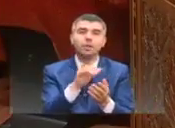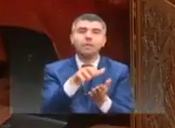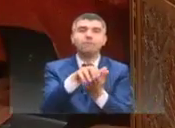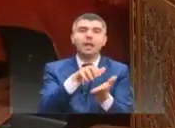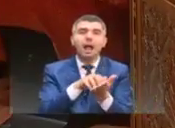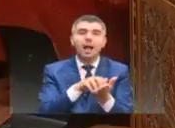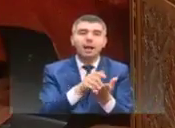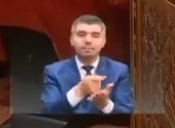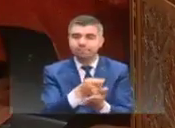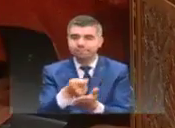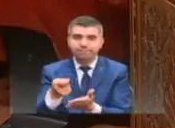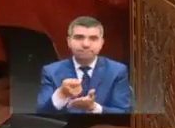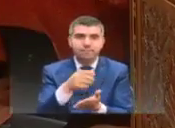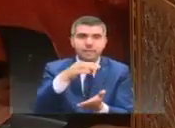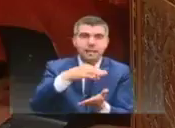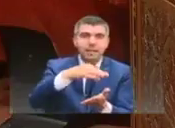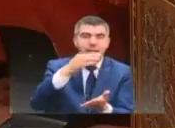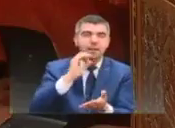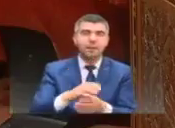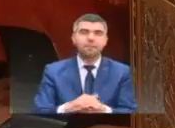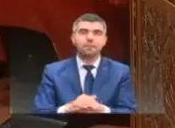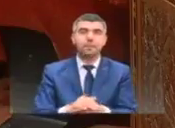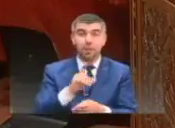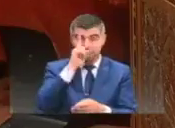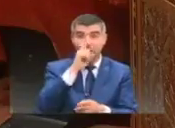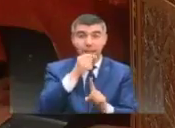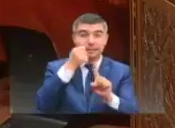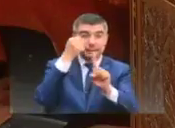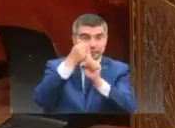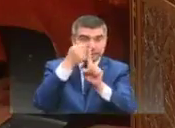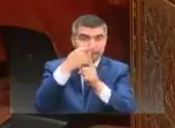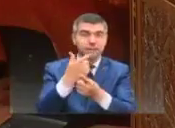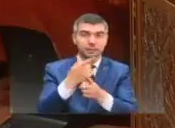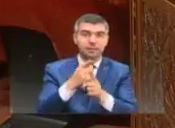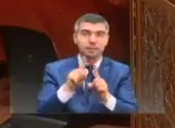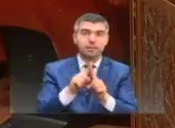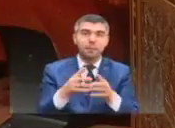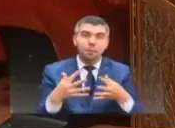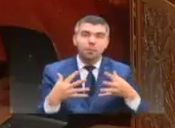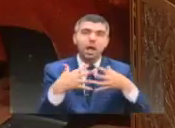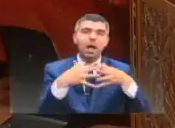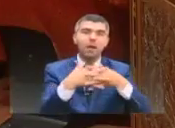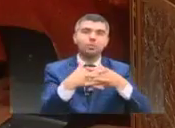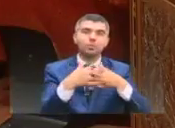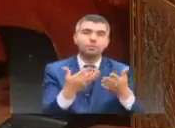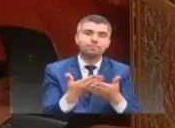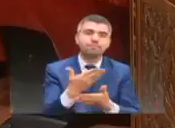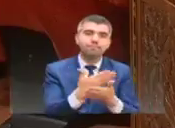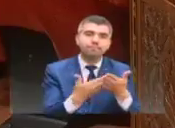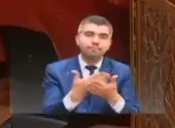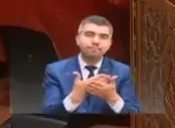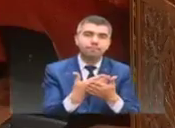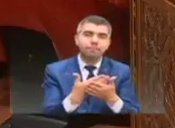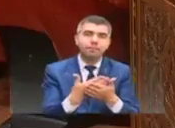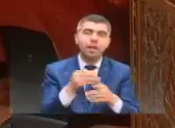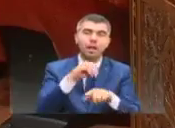معالجة وإعادة الاستعمال. هذا المشروع كنشتغلوا عليه مباشرة من أجل دمج مخطط الوطني لإعادة الاستعمال